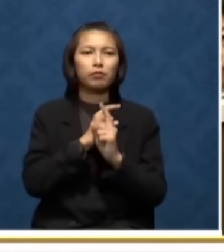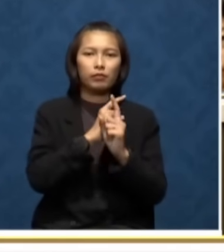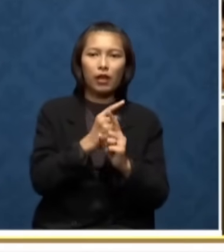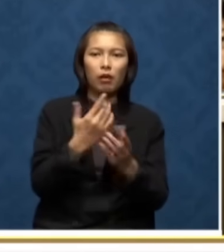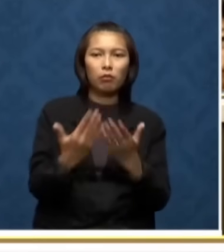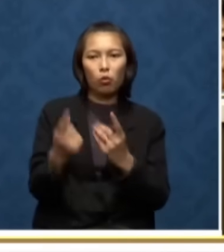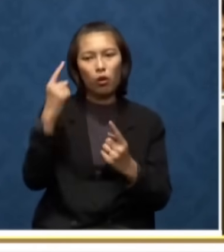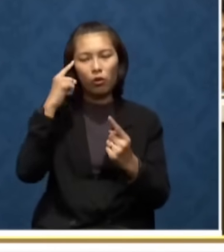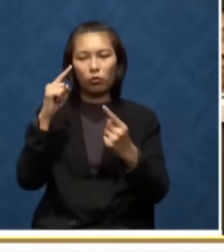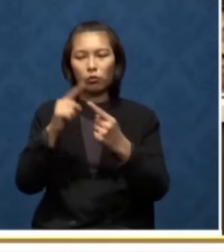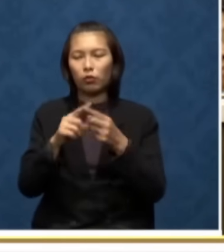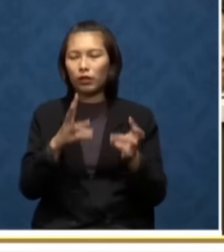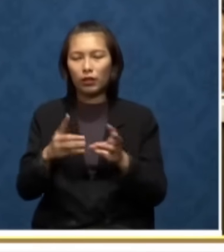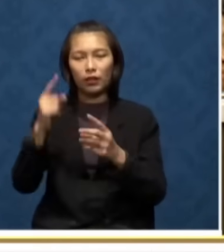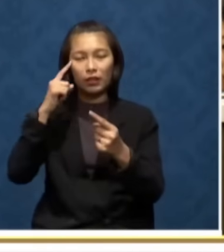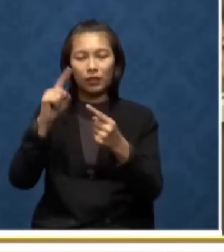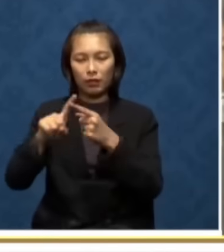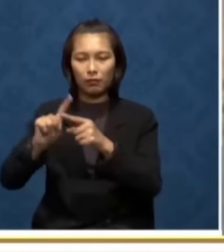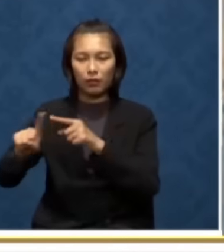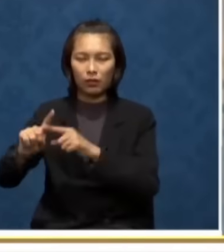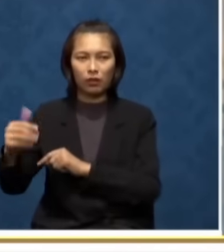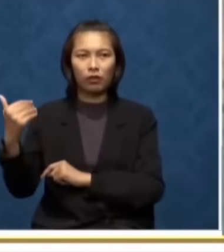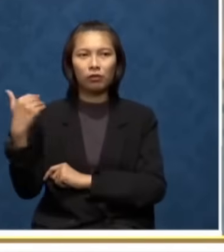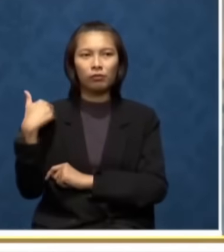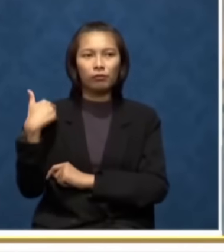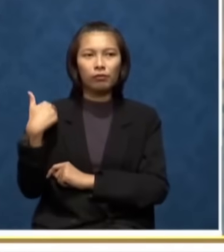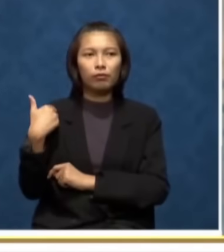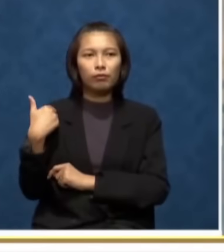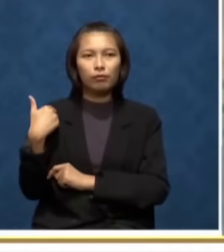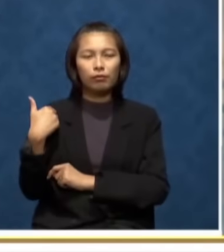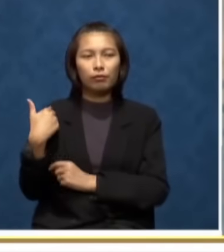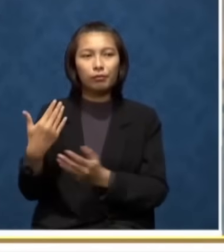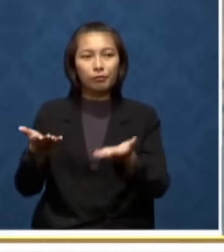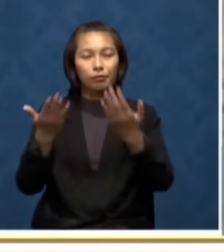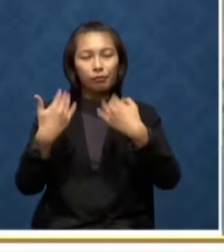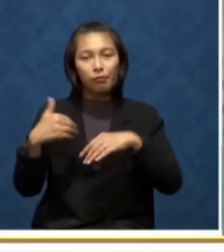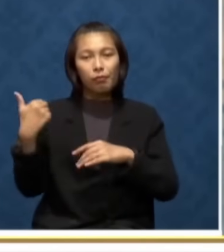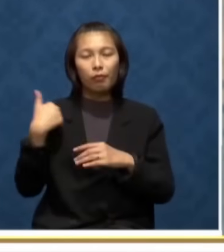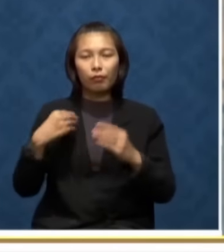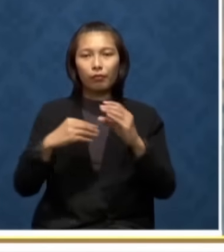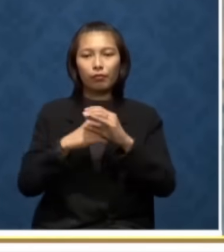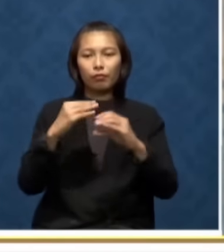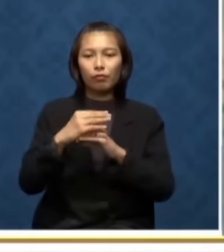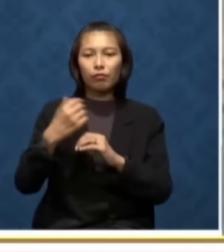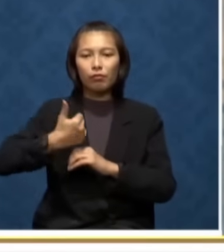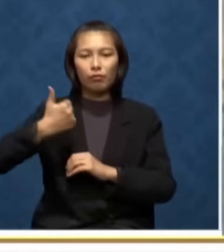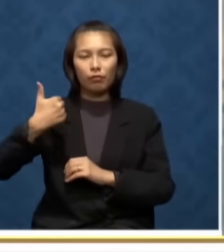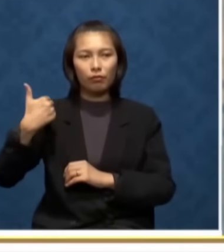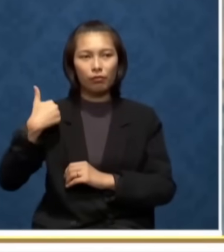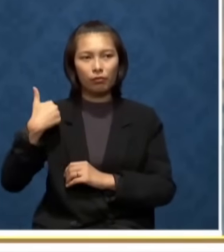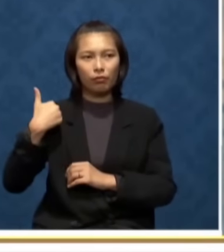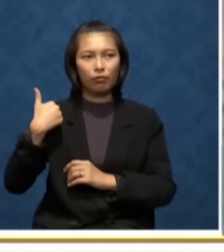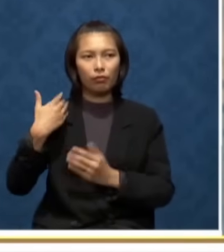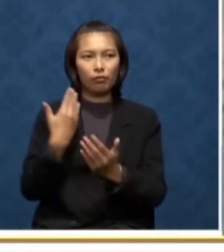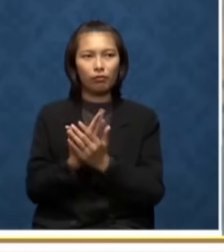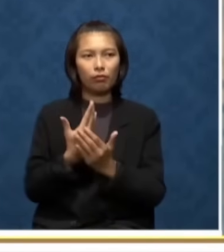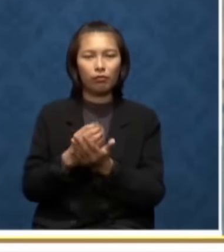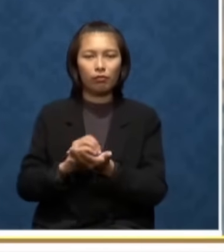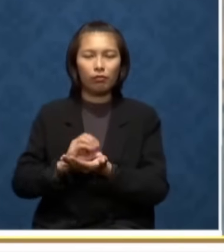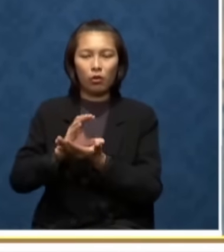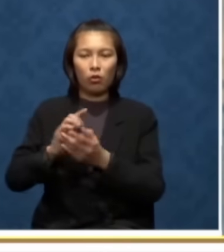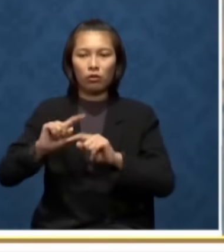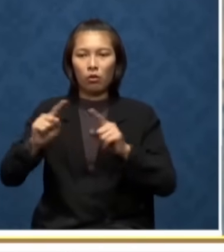นะคะต่อมาค่ะมีหลายโครงการนะคะที่ได้งบประมาณสูงแต่ไม่มี